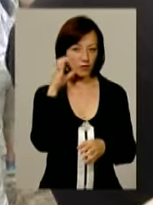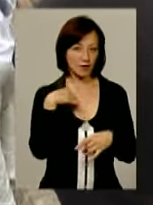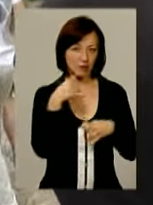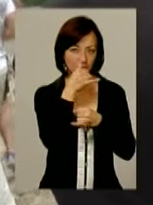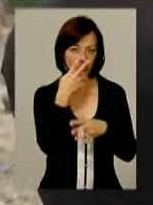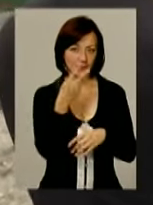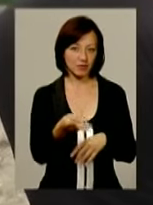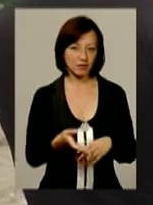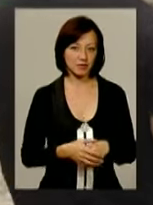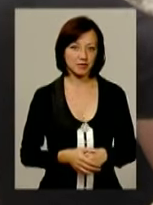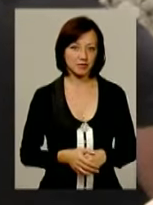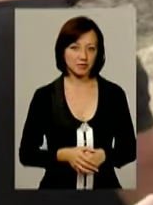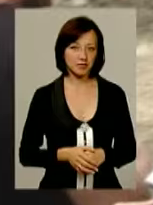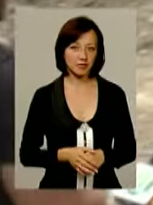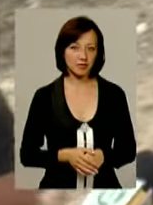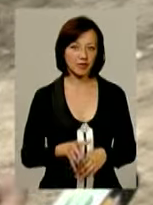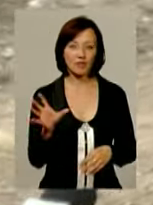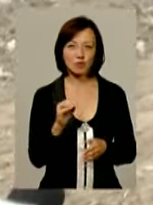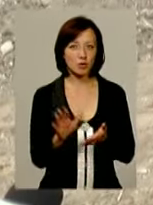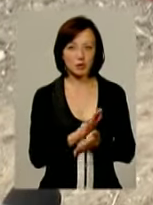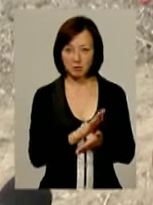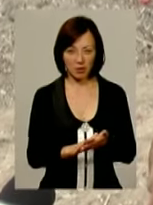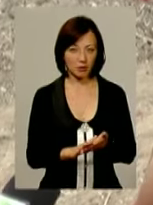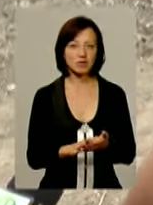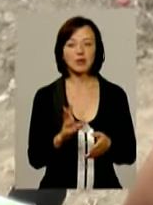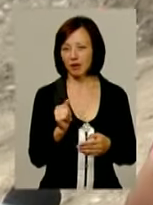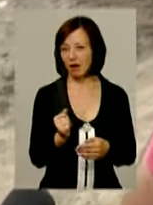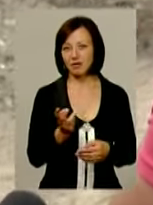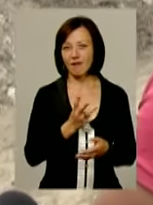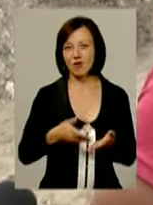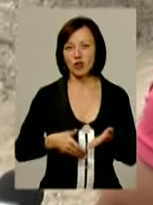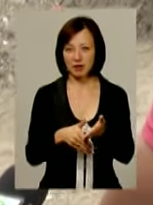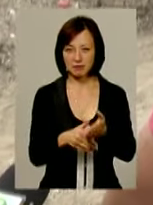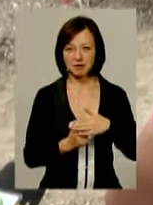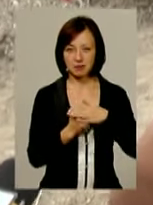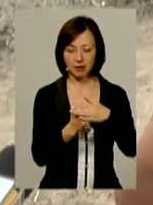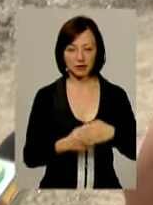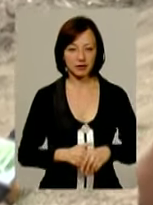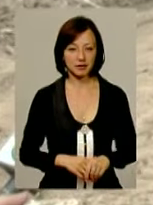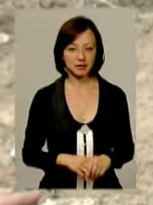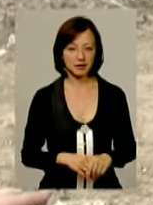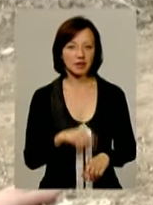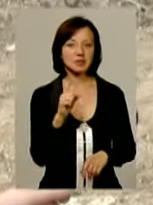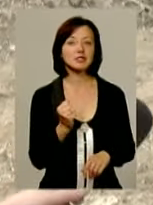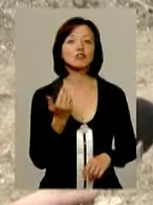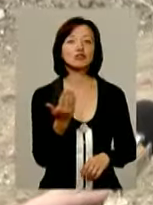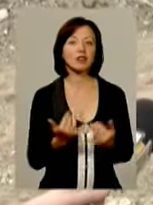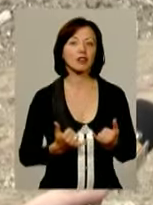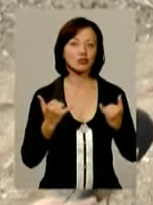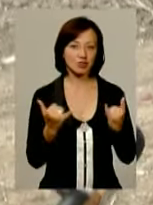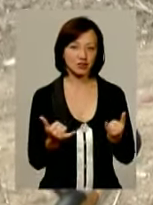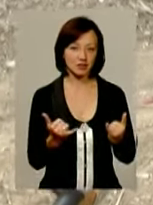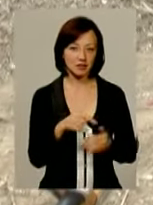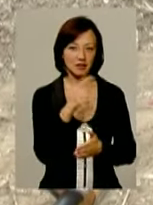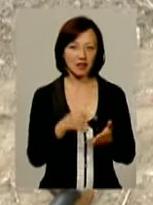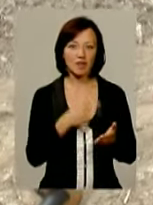можу. Безплатно чи платно? Ну, все безплатно. Безплатно? На яких волонтерських засадах? Да. А за що ж вам така честь? Яка